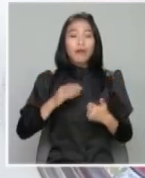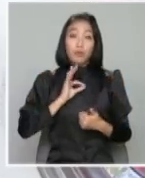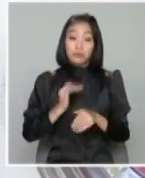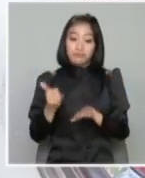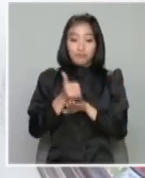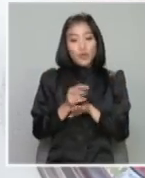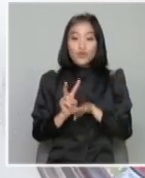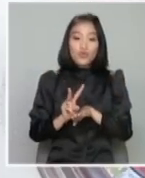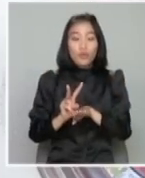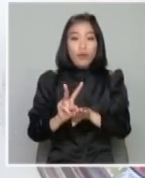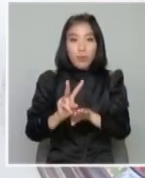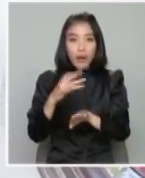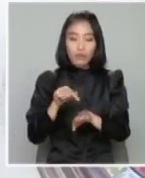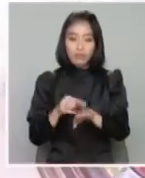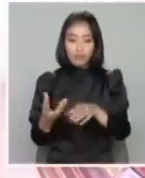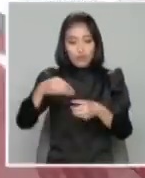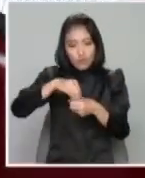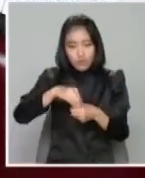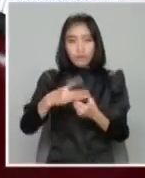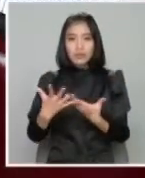อยู่กับเขา